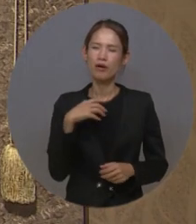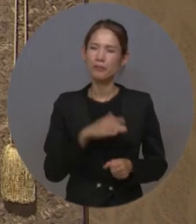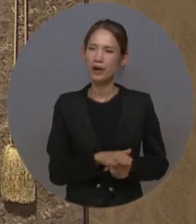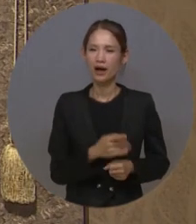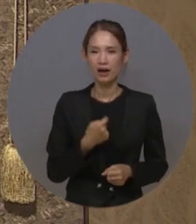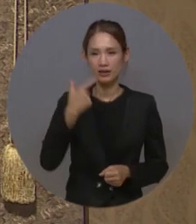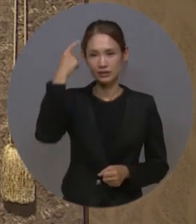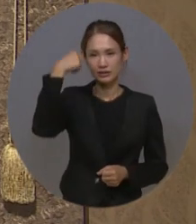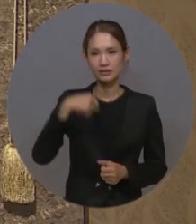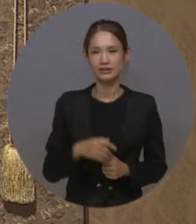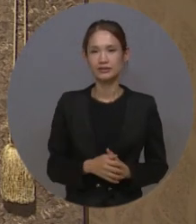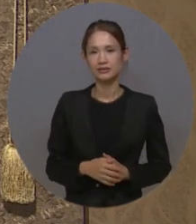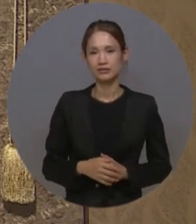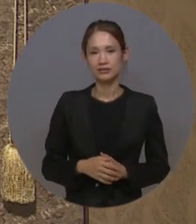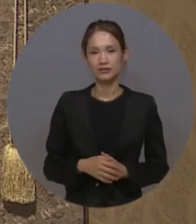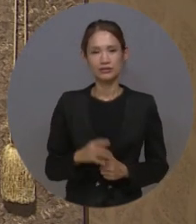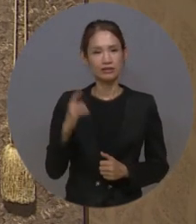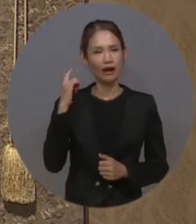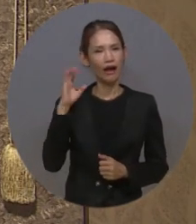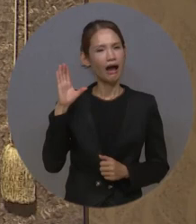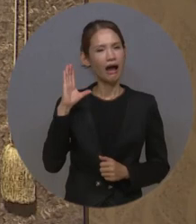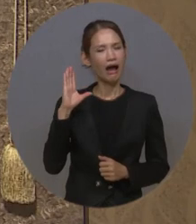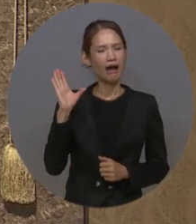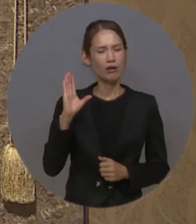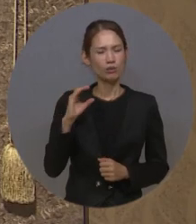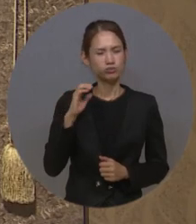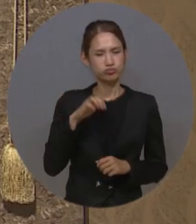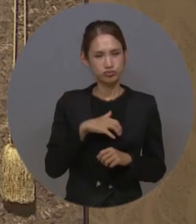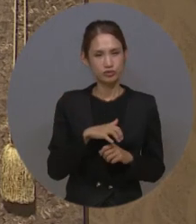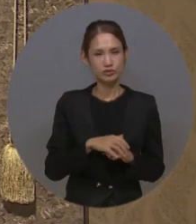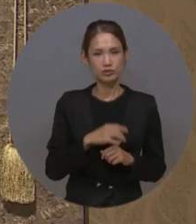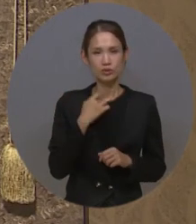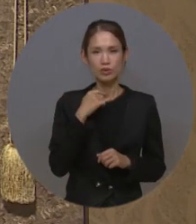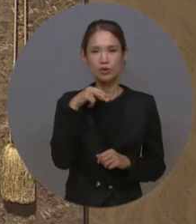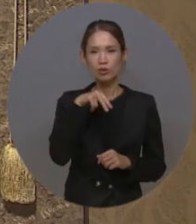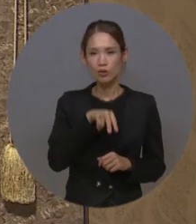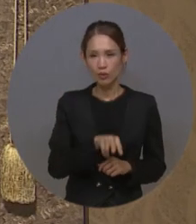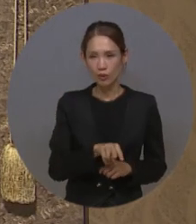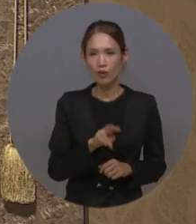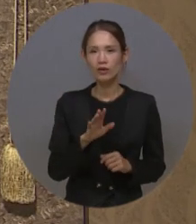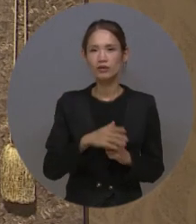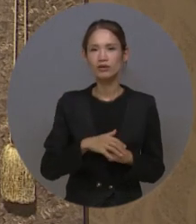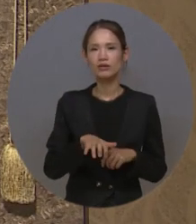예. 그리고 듣기만 해도 막 불편해요. 저호흡은 더 심각하죠.